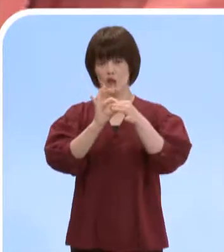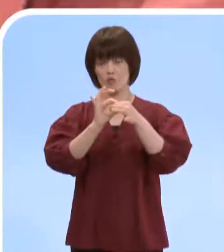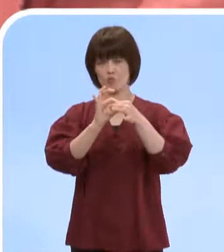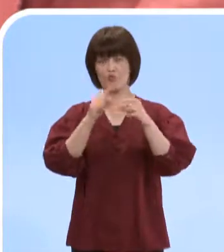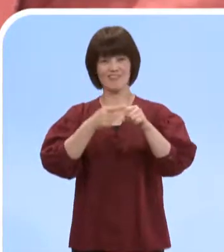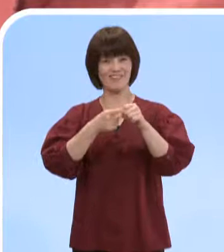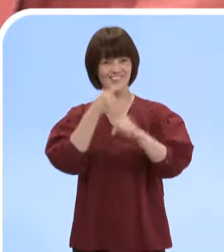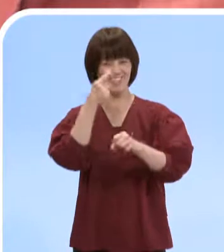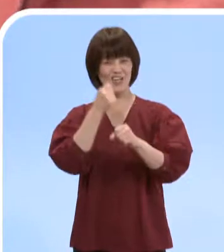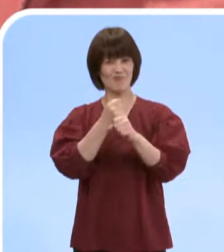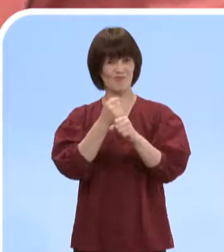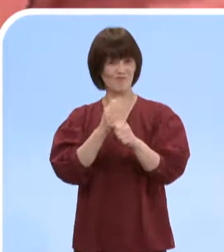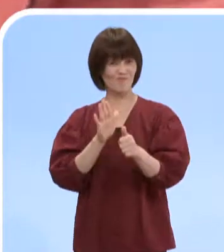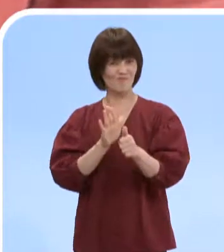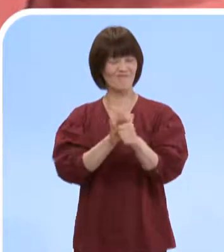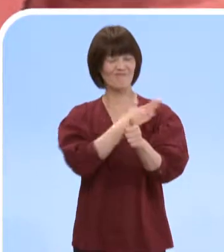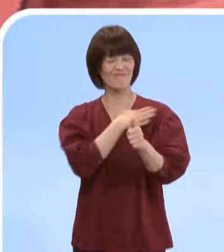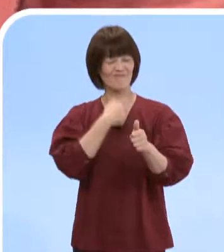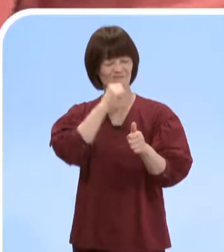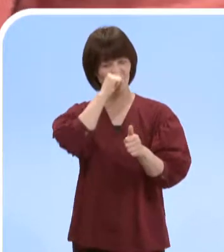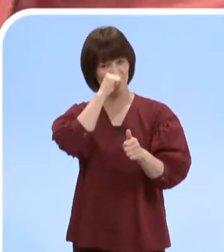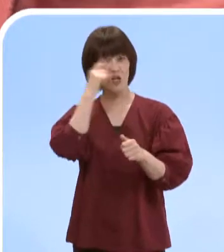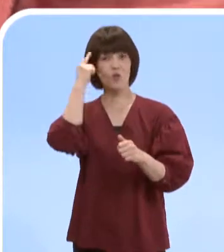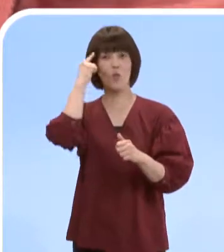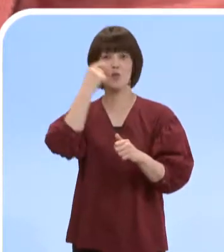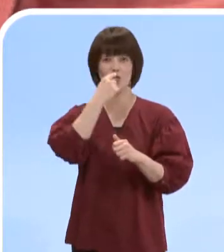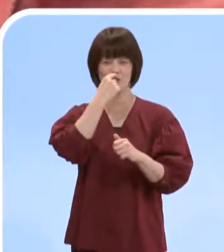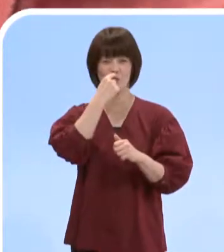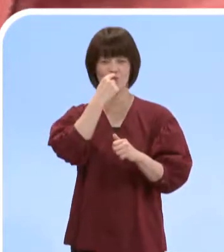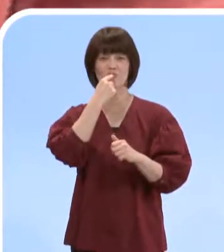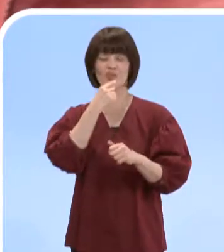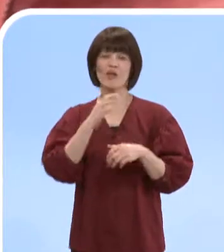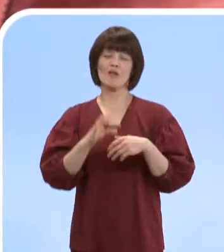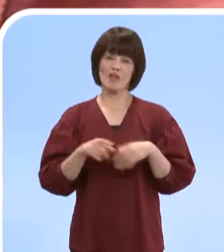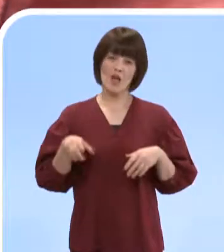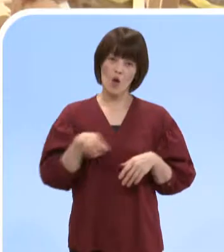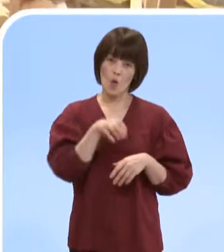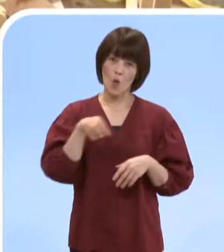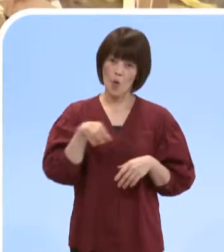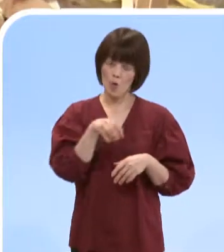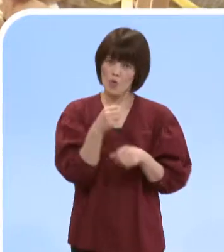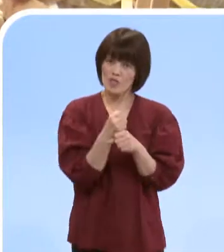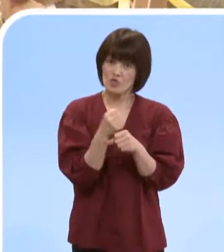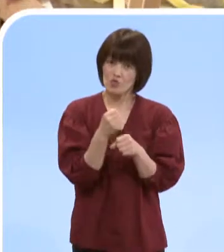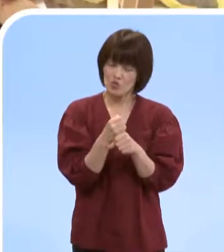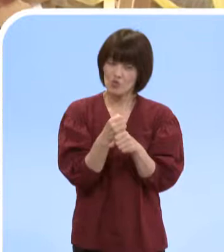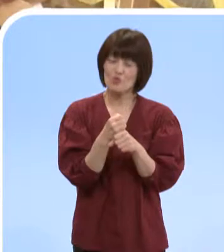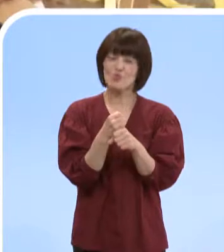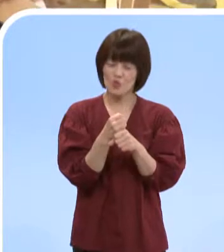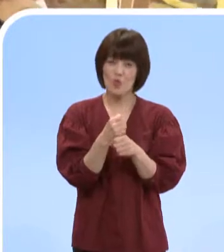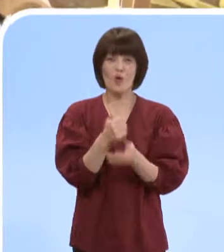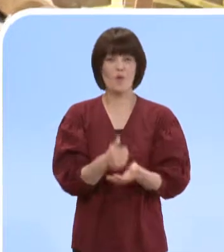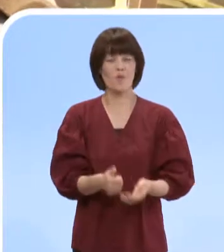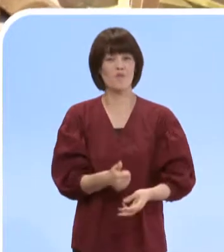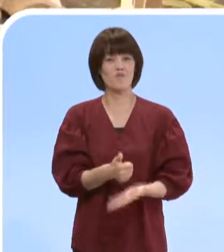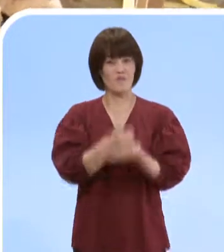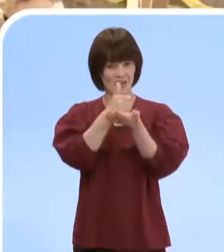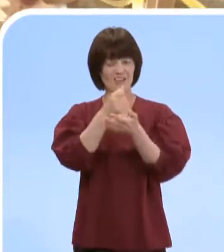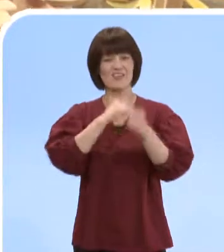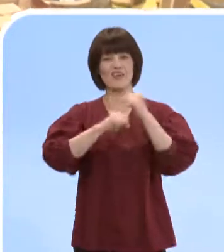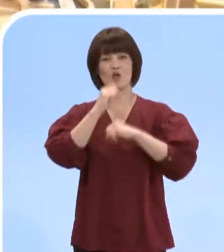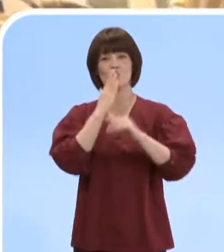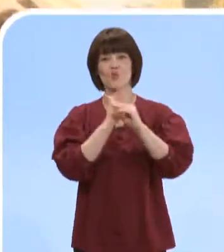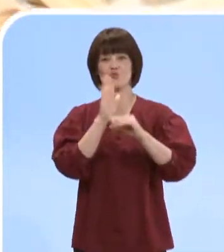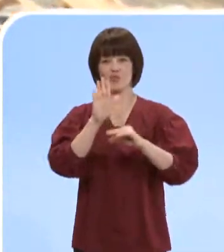作りのお手伝いができたらなと思いながら、おもちゃ作りとかを一番メインとして活動して